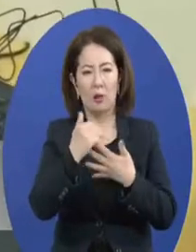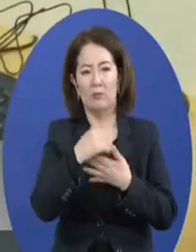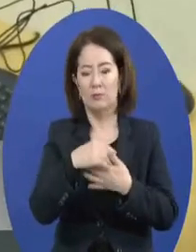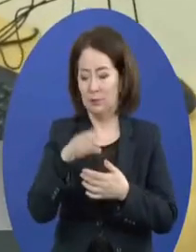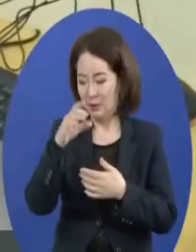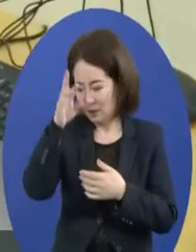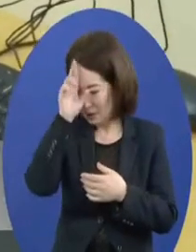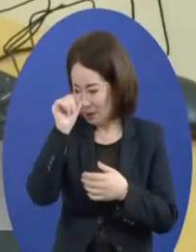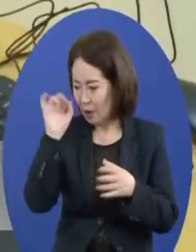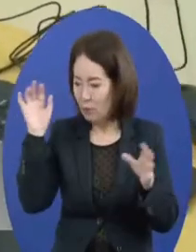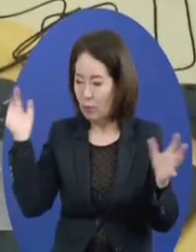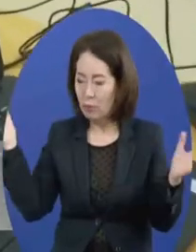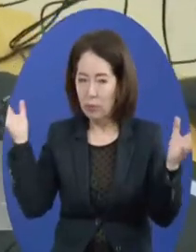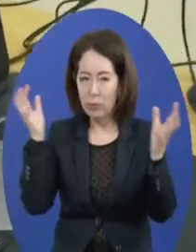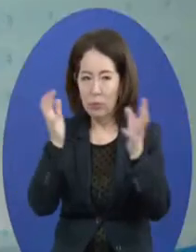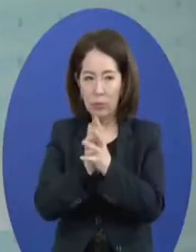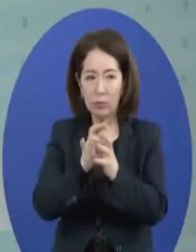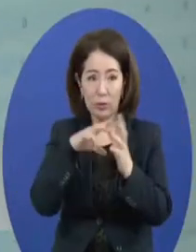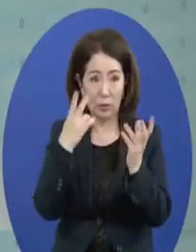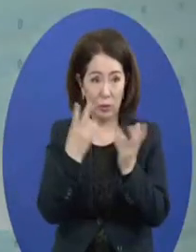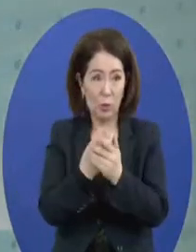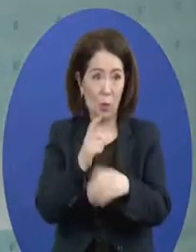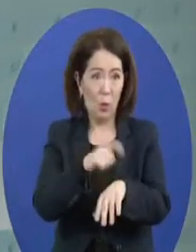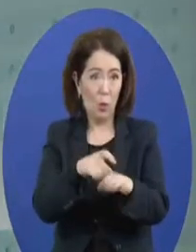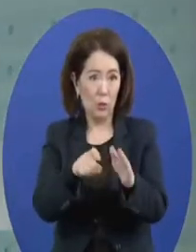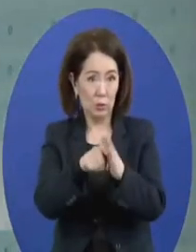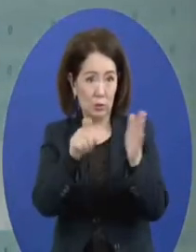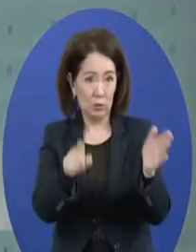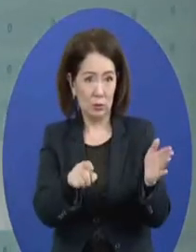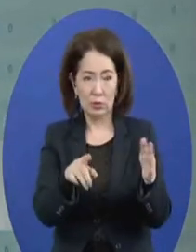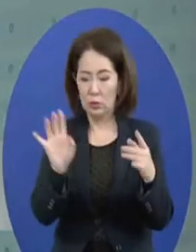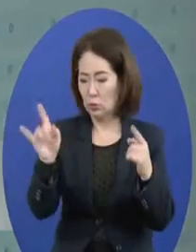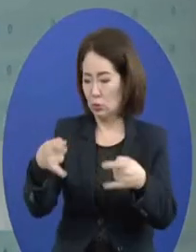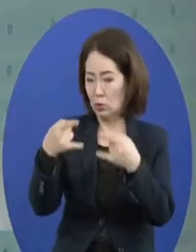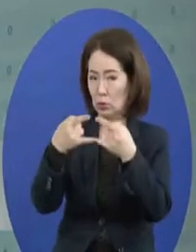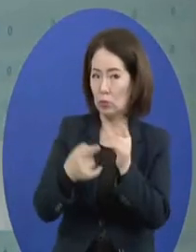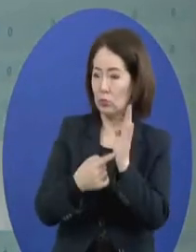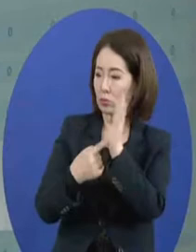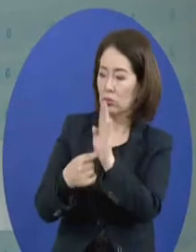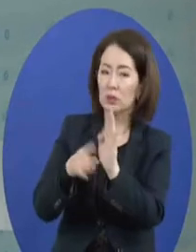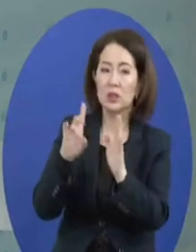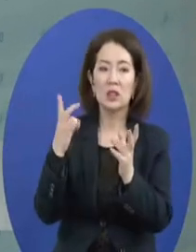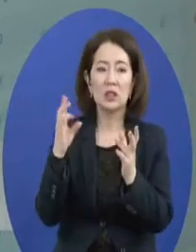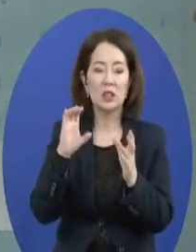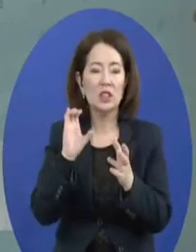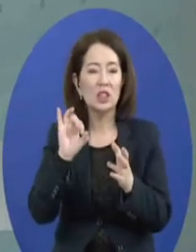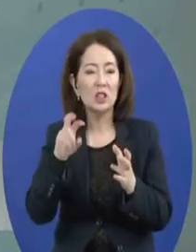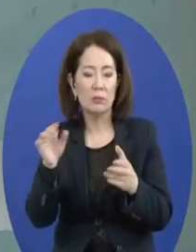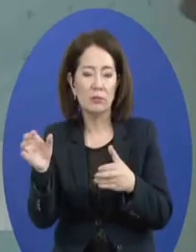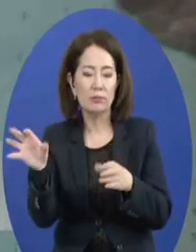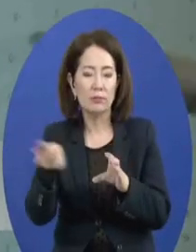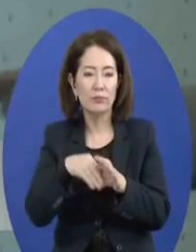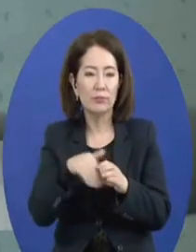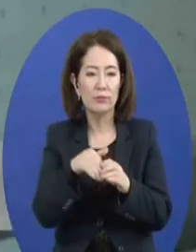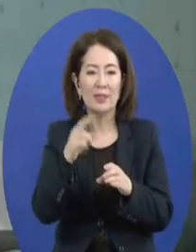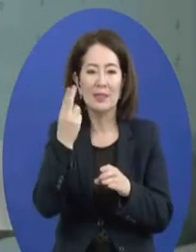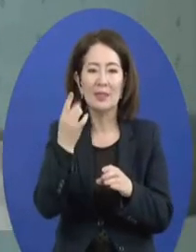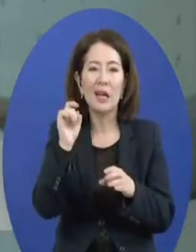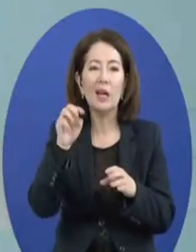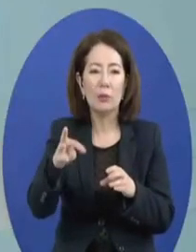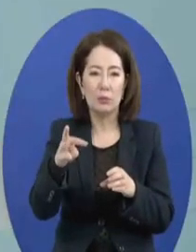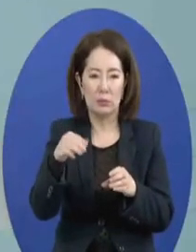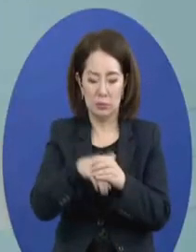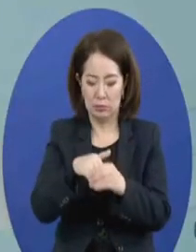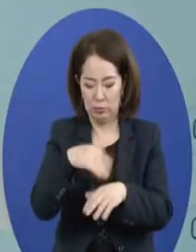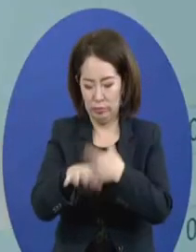дамжиж салбарын яамд нэгтгэгдэх хүртэлх хугацаа юм. За тэгвэл энэ бүх ажлыг дэлгэцэнд харуулж байгаа энэ нэгдсэн системээр цахимаар амжуулдаг болно.